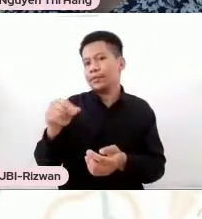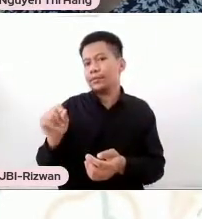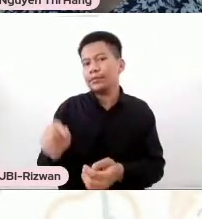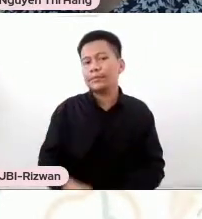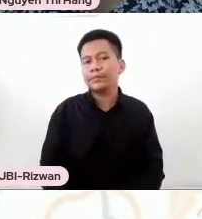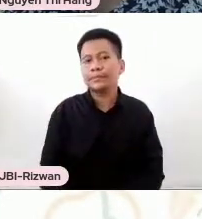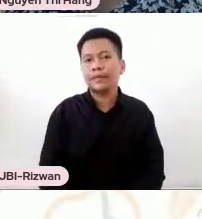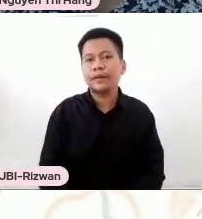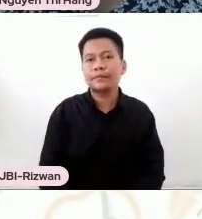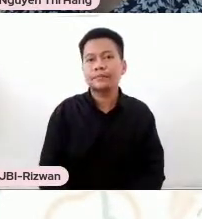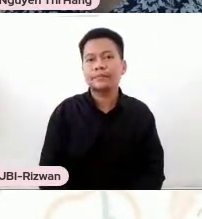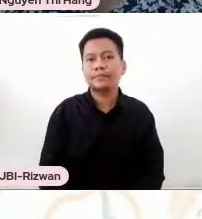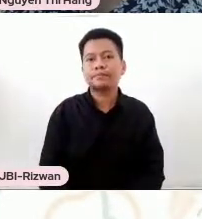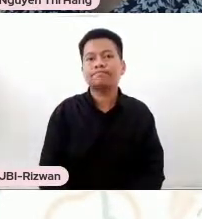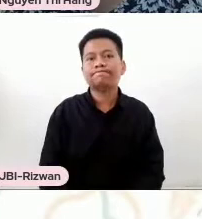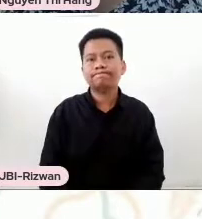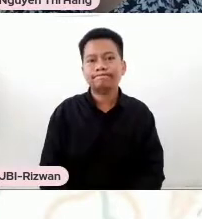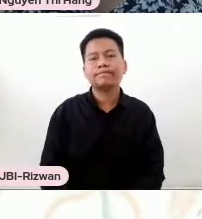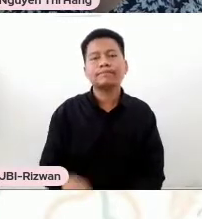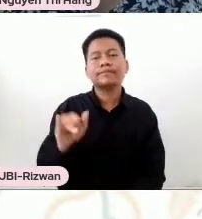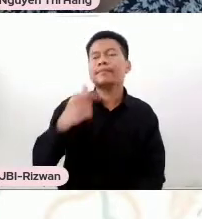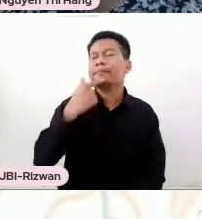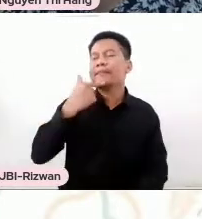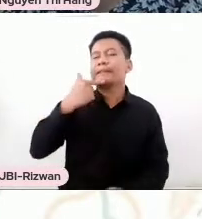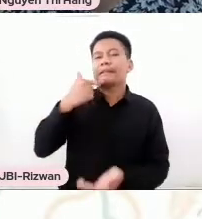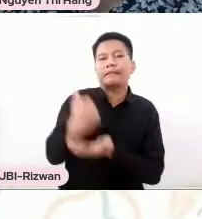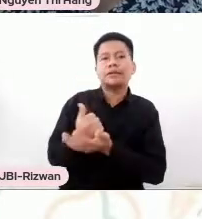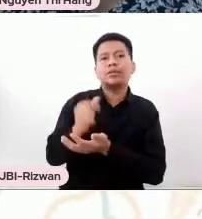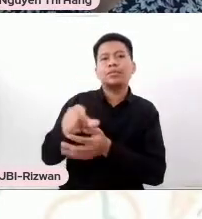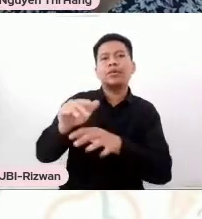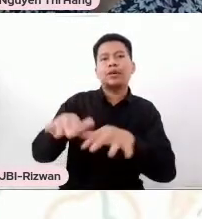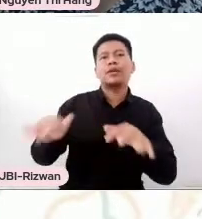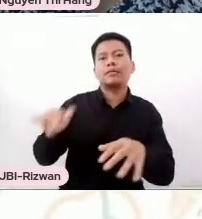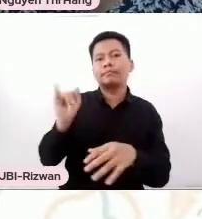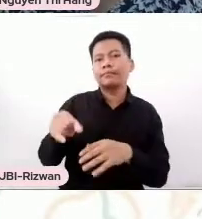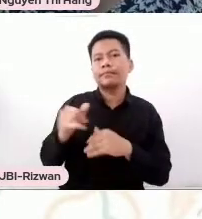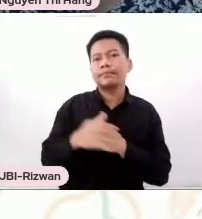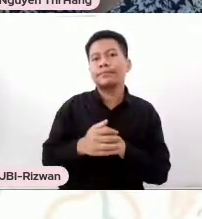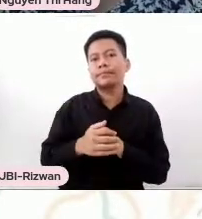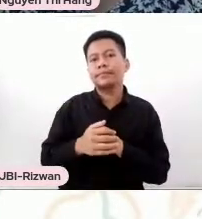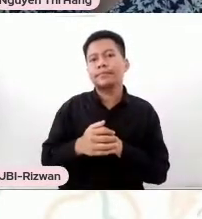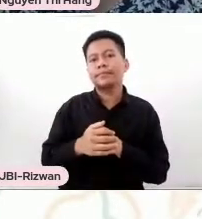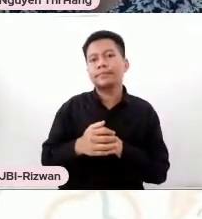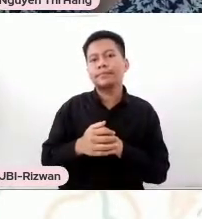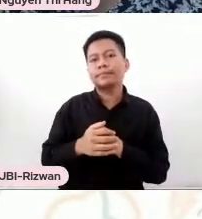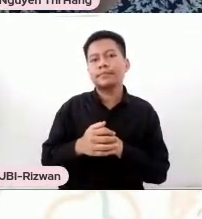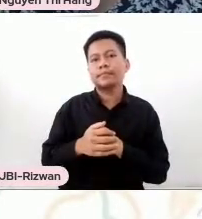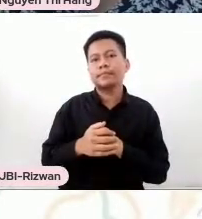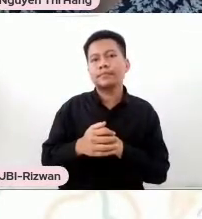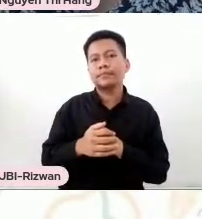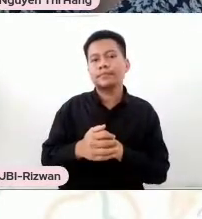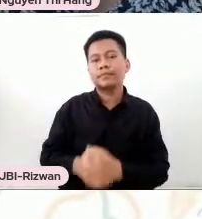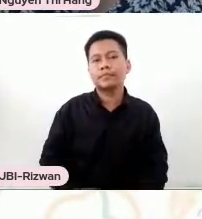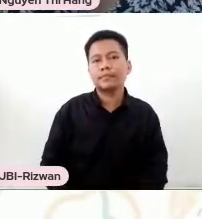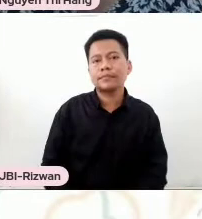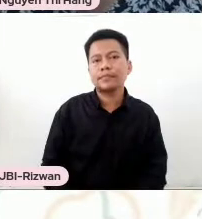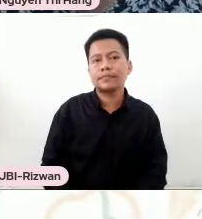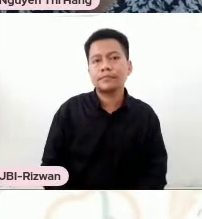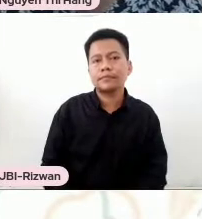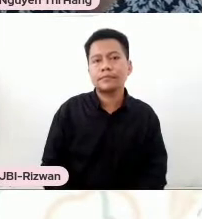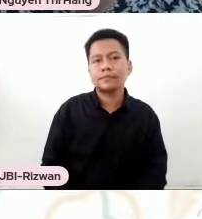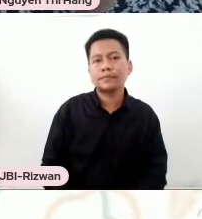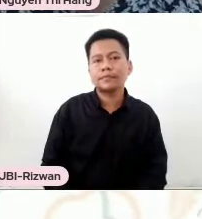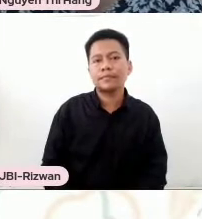Yeah, I think so. It's very important for the children. Is it not normal toy like we can buy